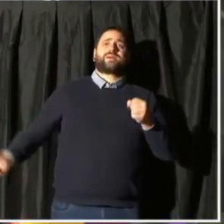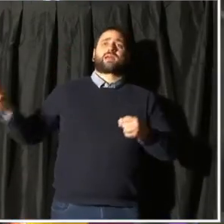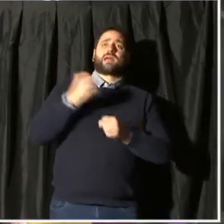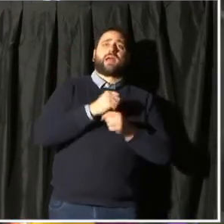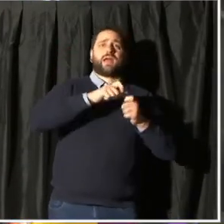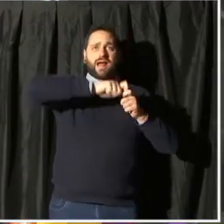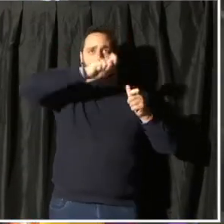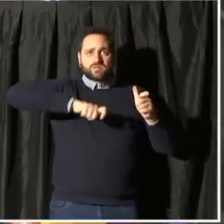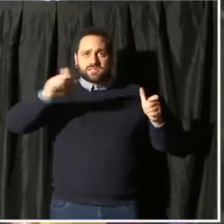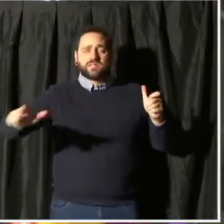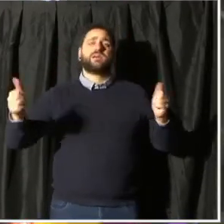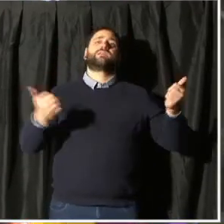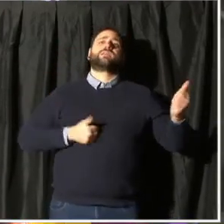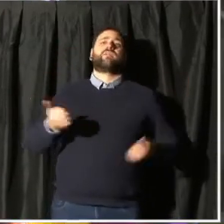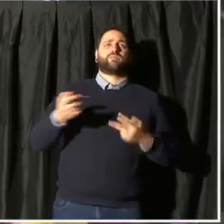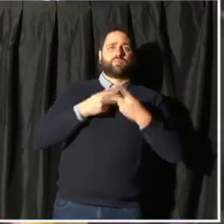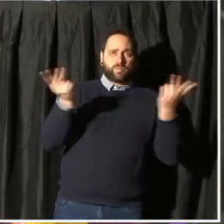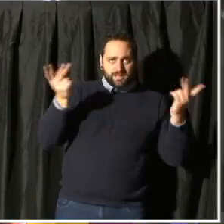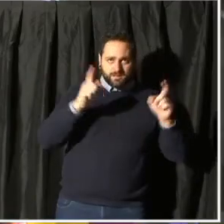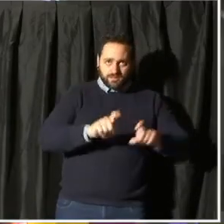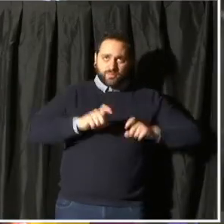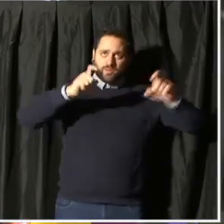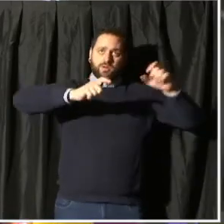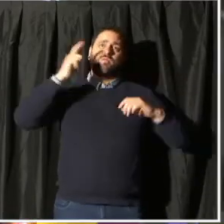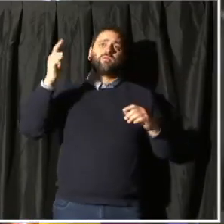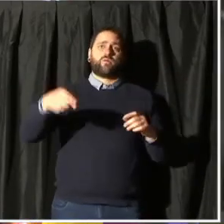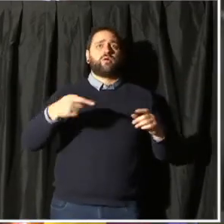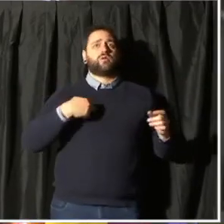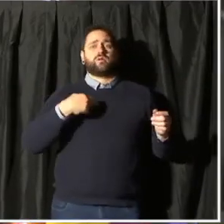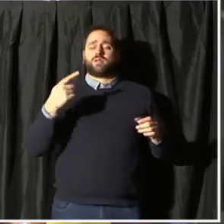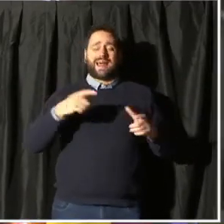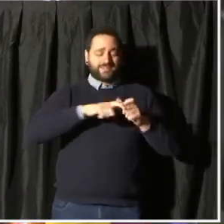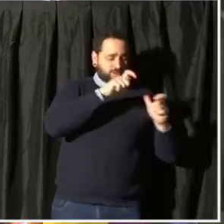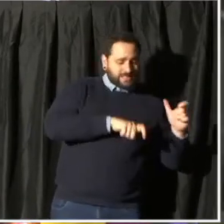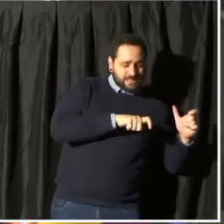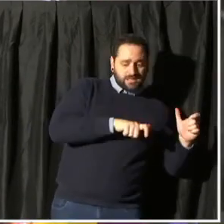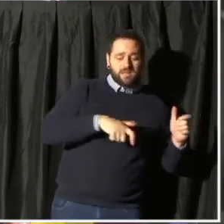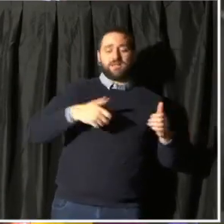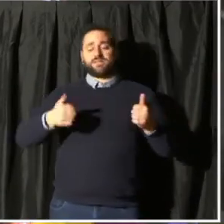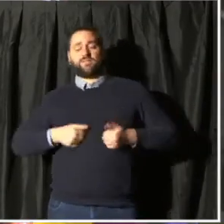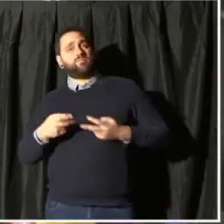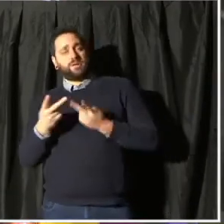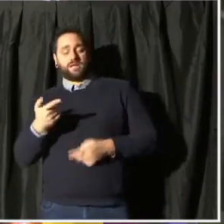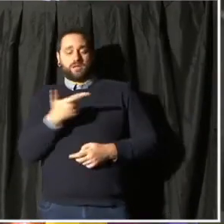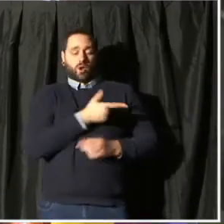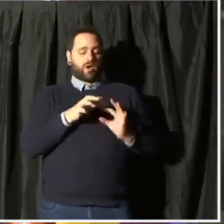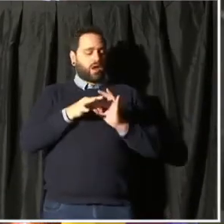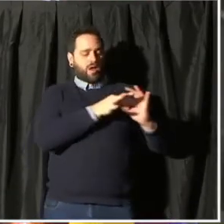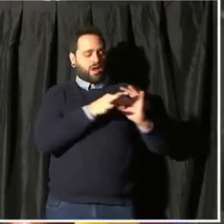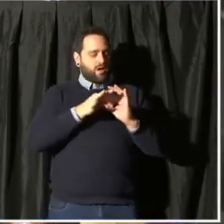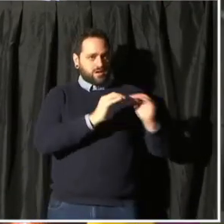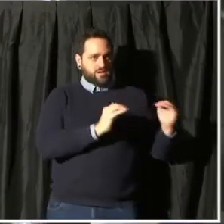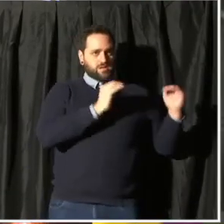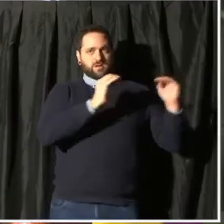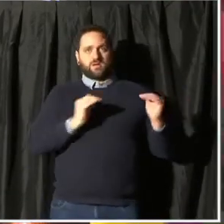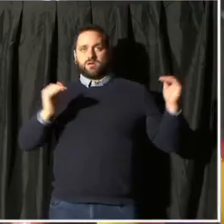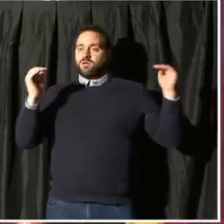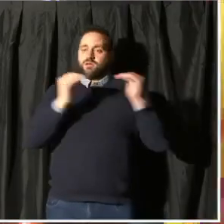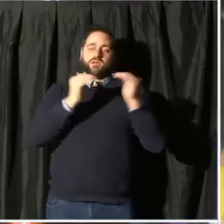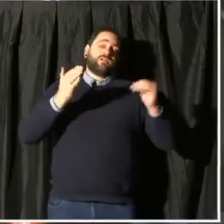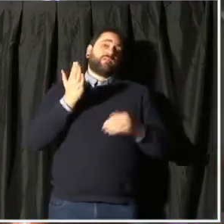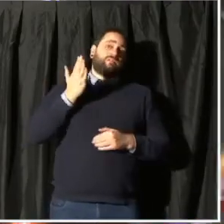public pas d'industrie sans service public pas de service public sans d'industrie c'est ça les jours heureux demain donc c'est ce qu'on attend du prochain